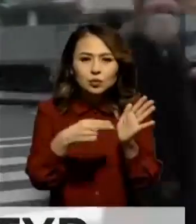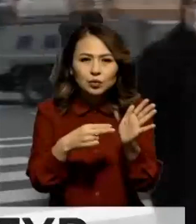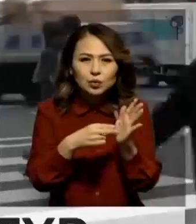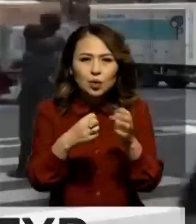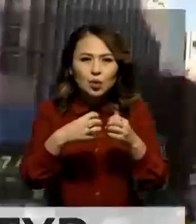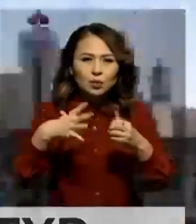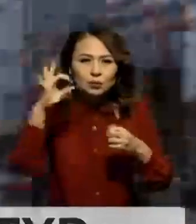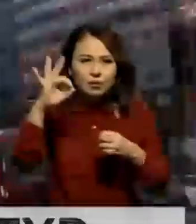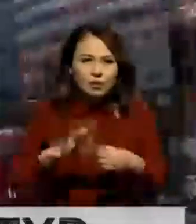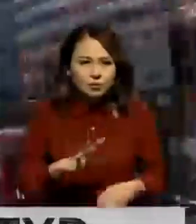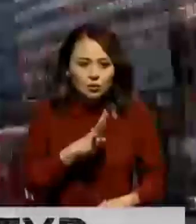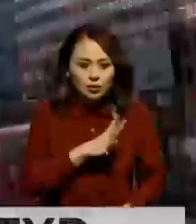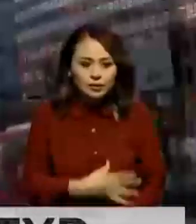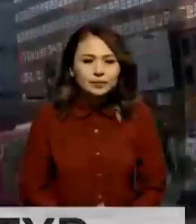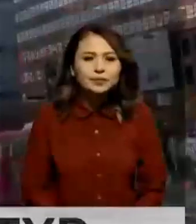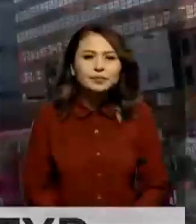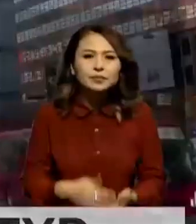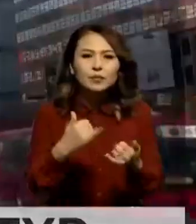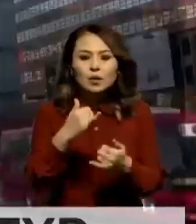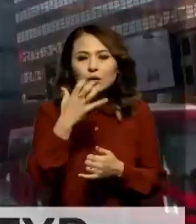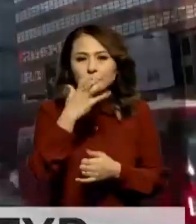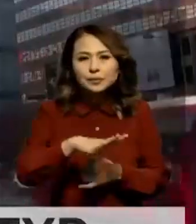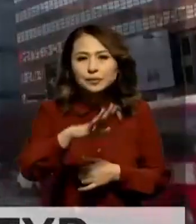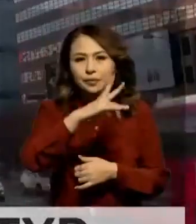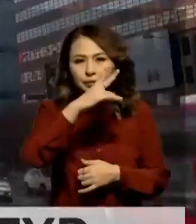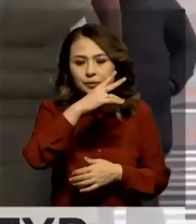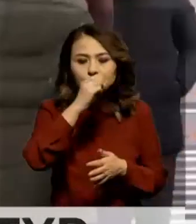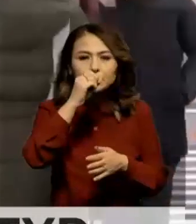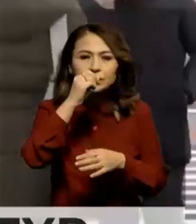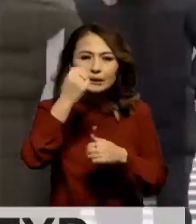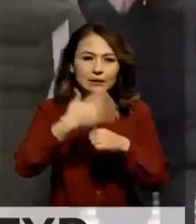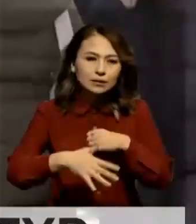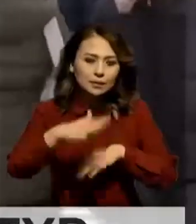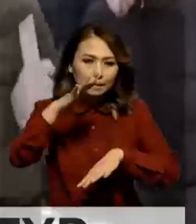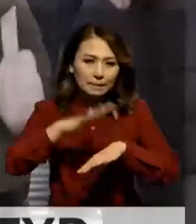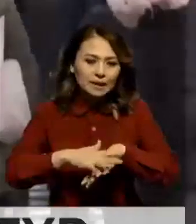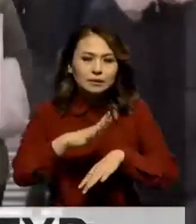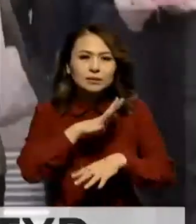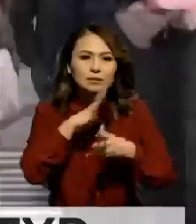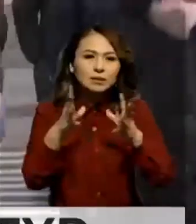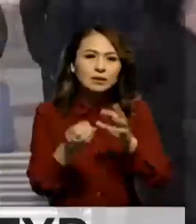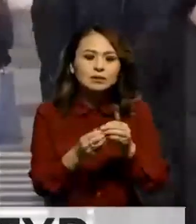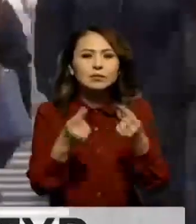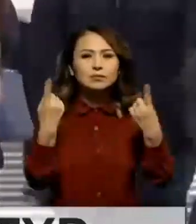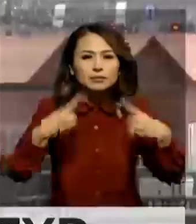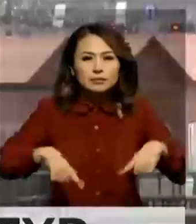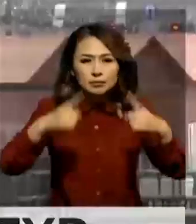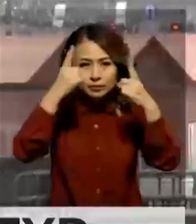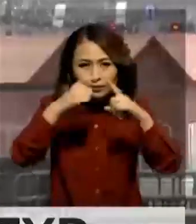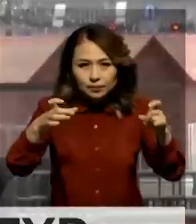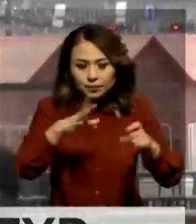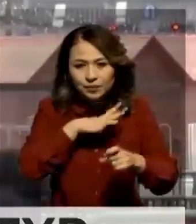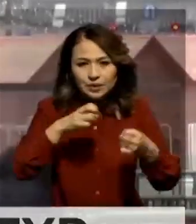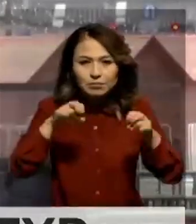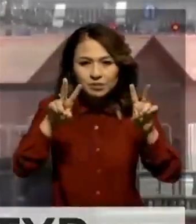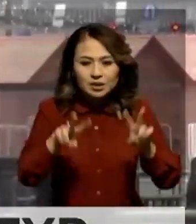артқан. Ал оңтүстік Корея елінің орталық банкі ел экономикасы құлдырау алдында деп жариялады.